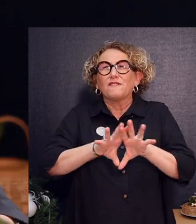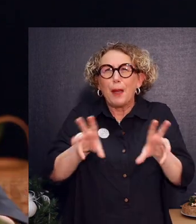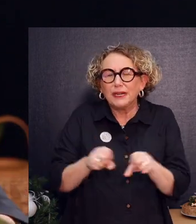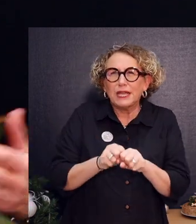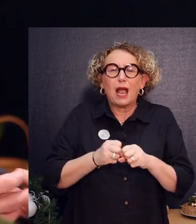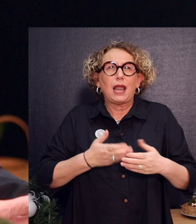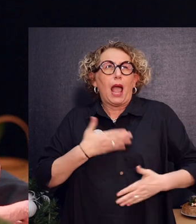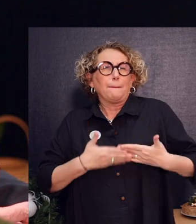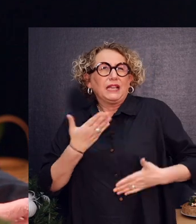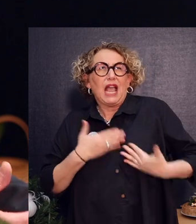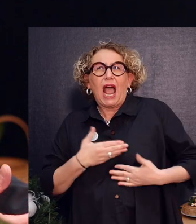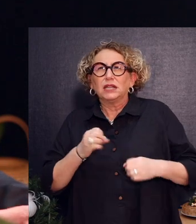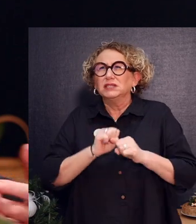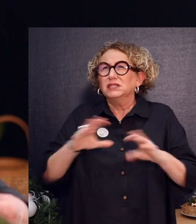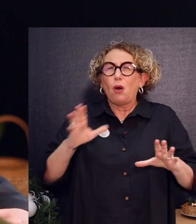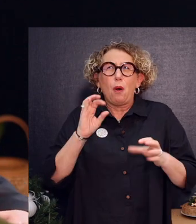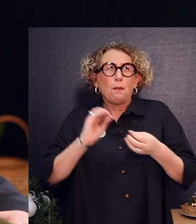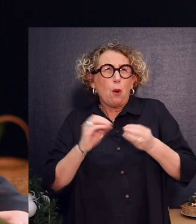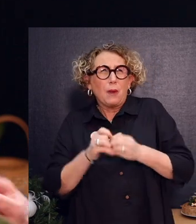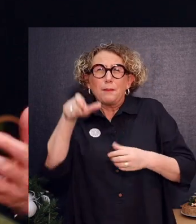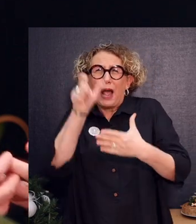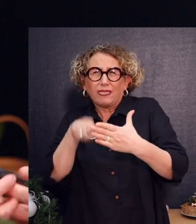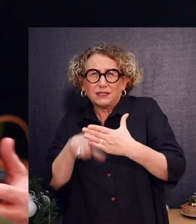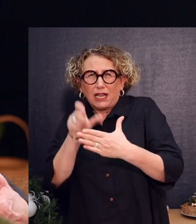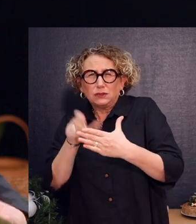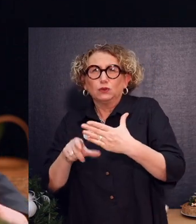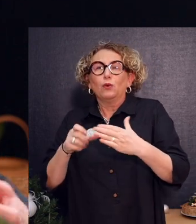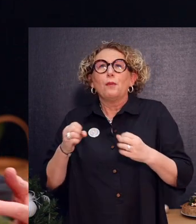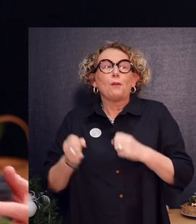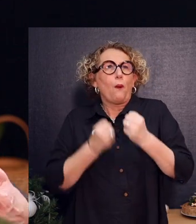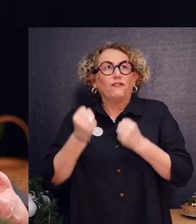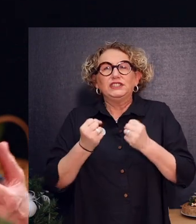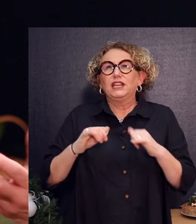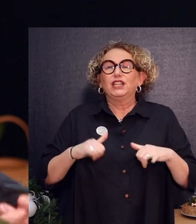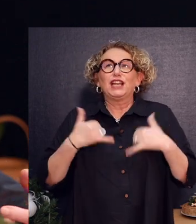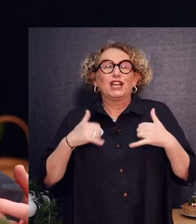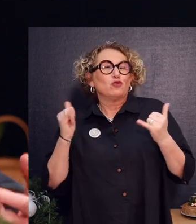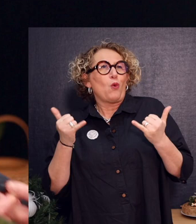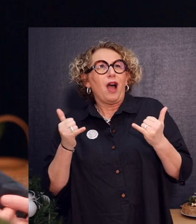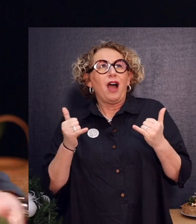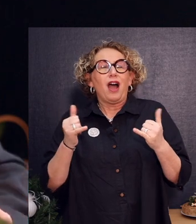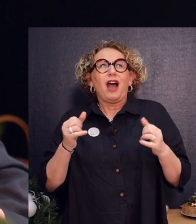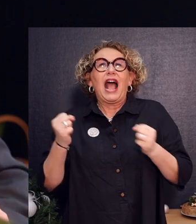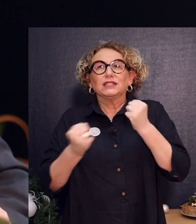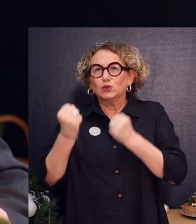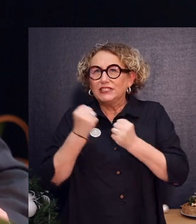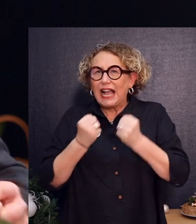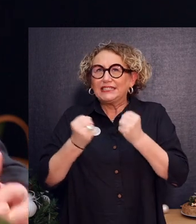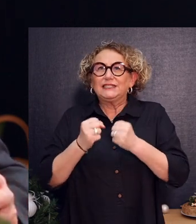amicales, se déplacer sans contrainte, profiter à nouveau des joies et des pratiques